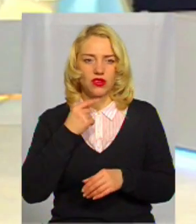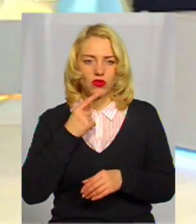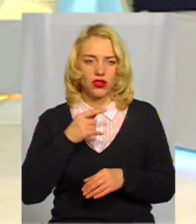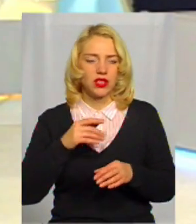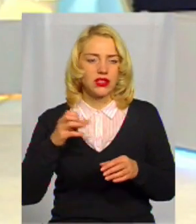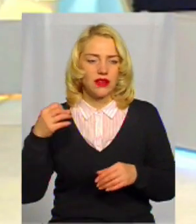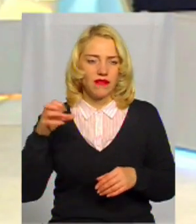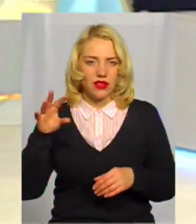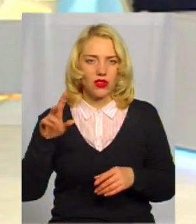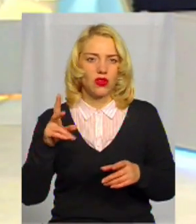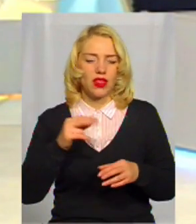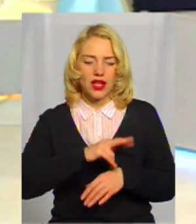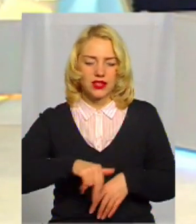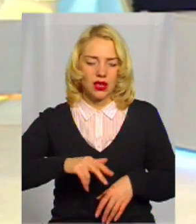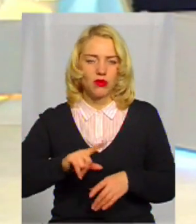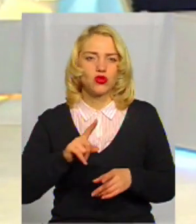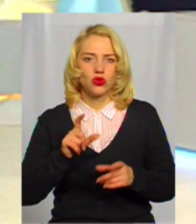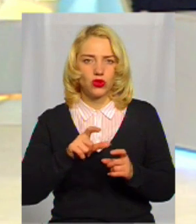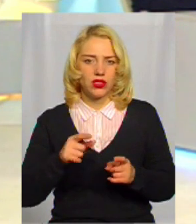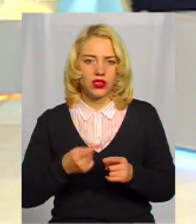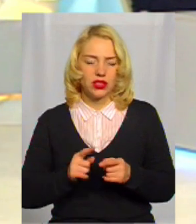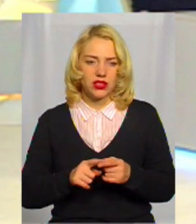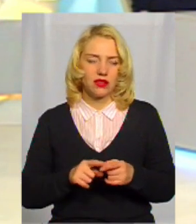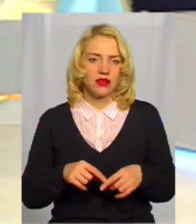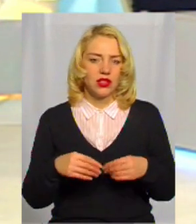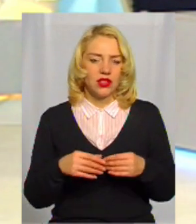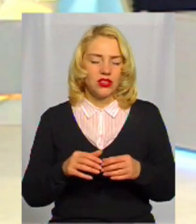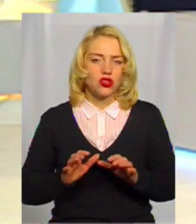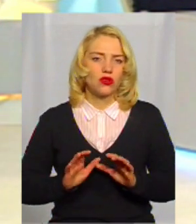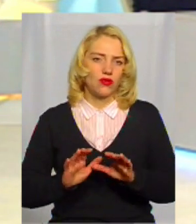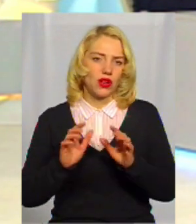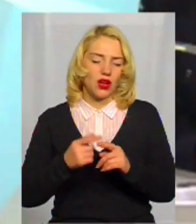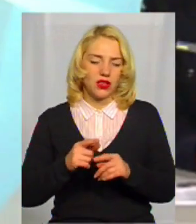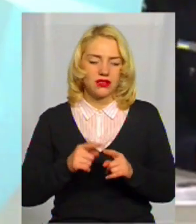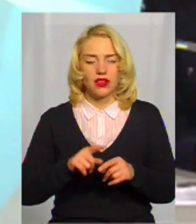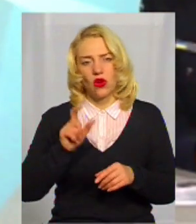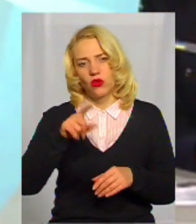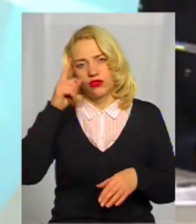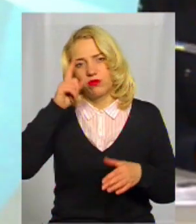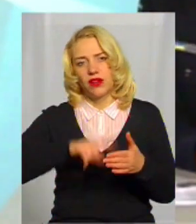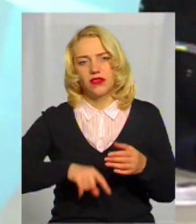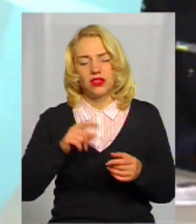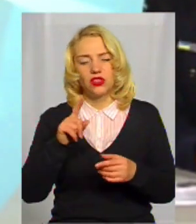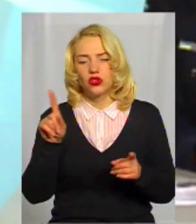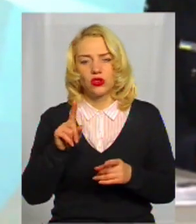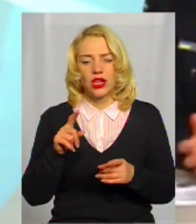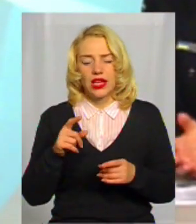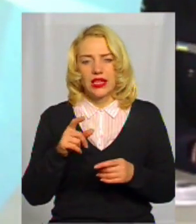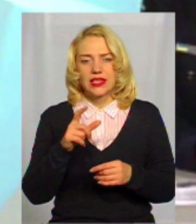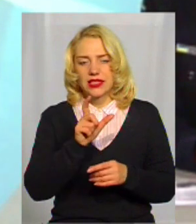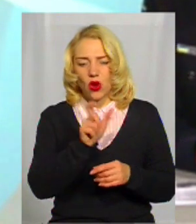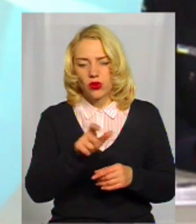Що людей на це штовхає? Напевно, впевненість в своїй безпеці і думка про те, що це зі мною не трапиться. Але,